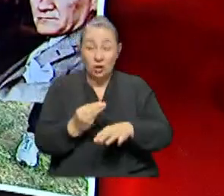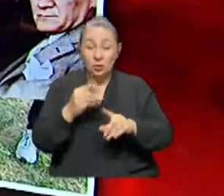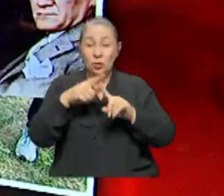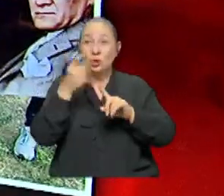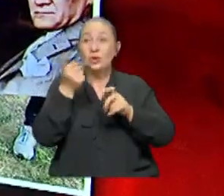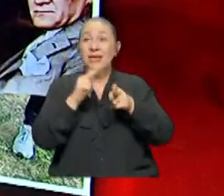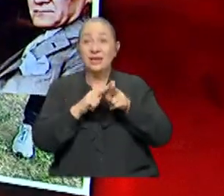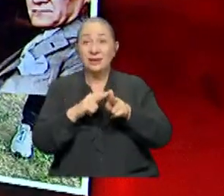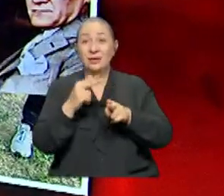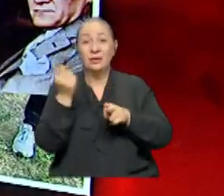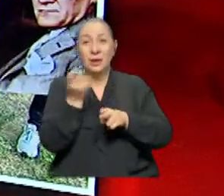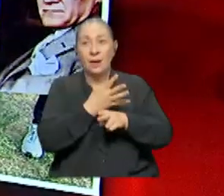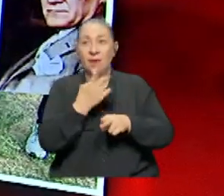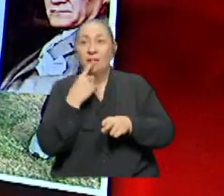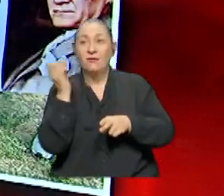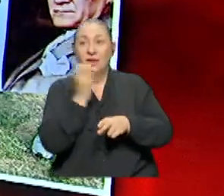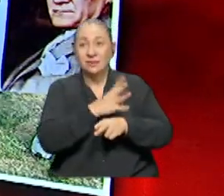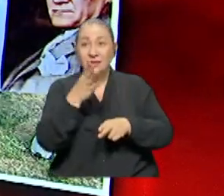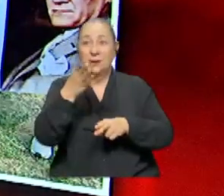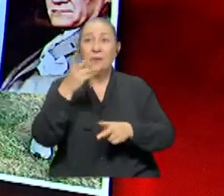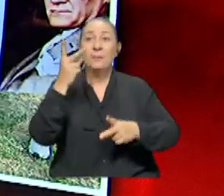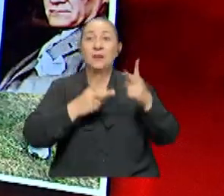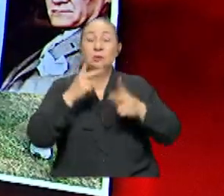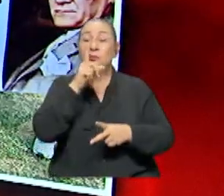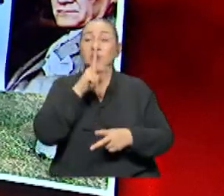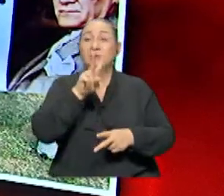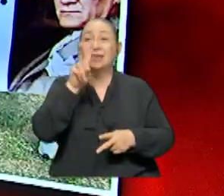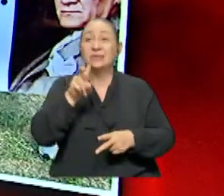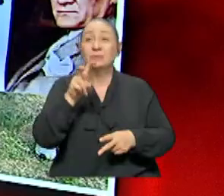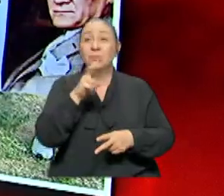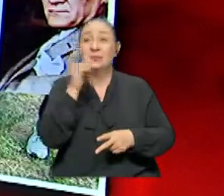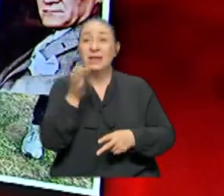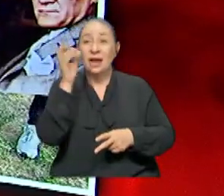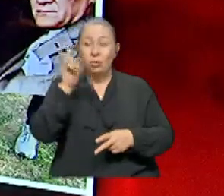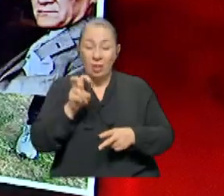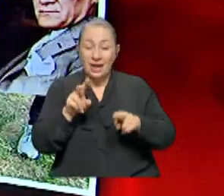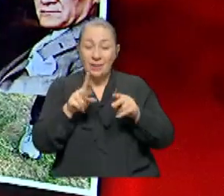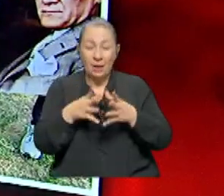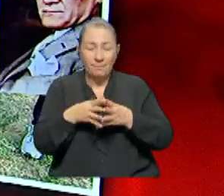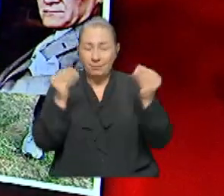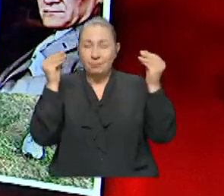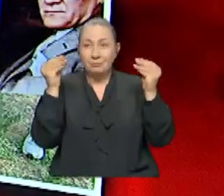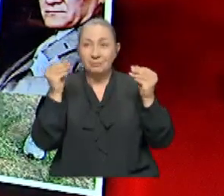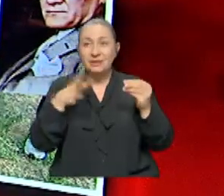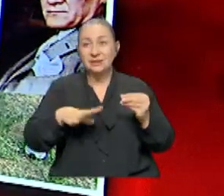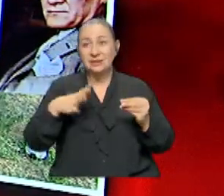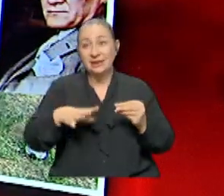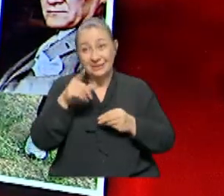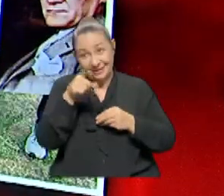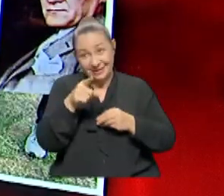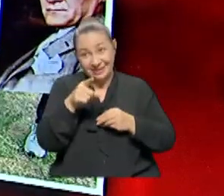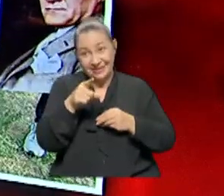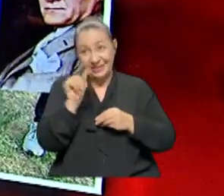diye TÜİK'in rakamlarına gönderme vardı. Bazen 128 milyar dolar gibi ortadan kaybolmak